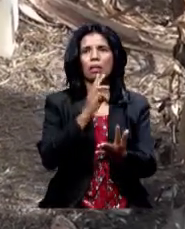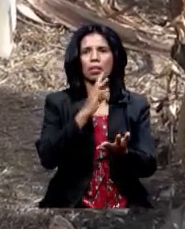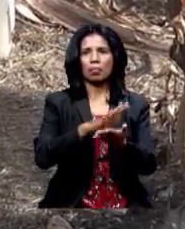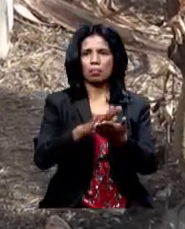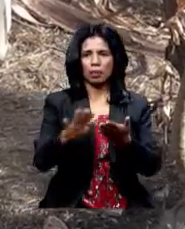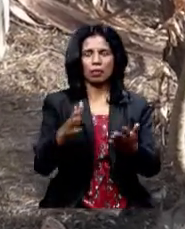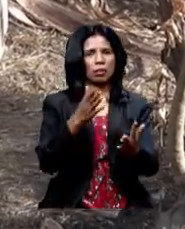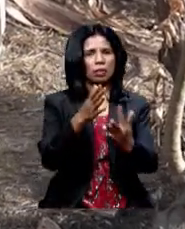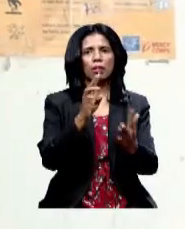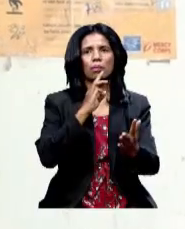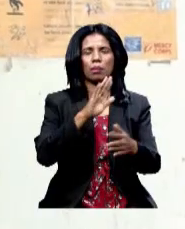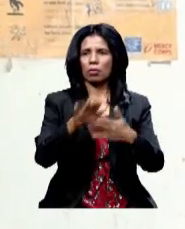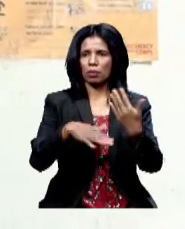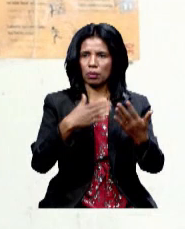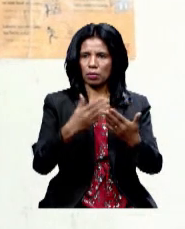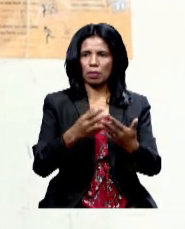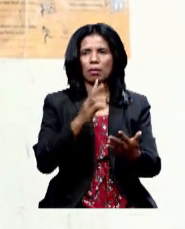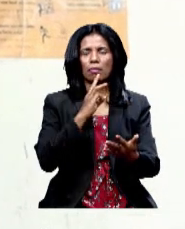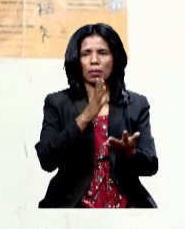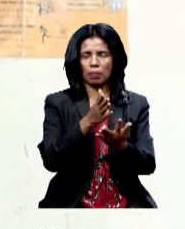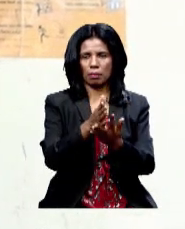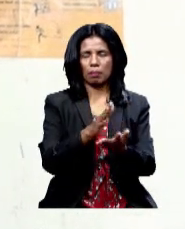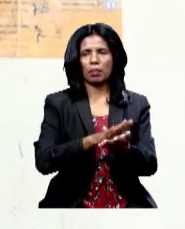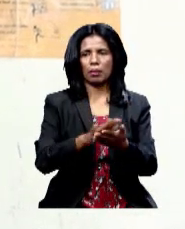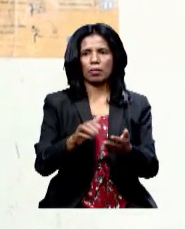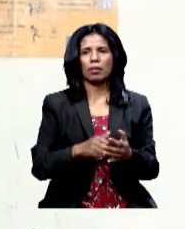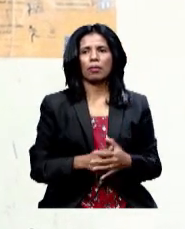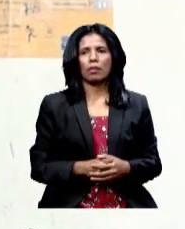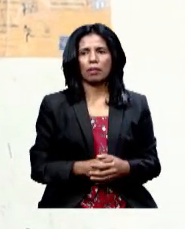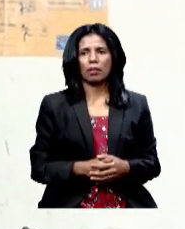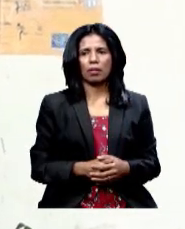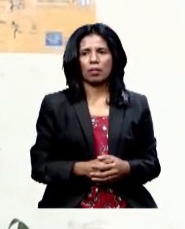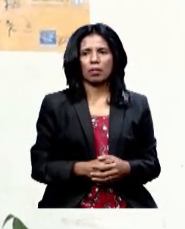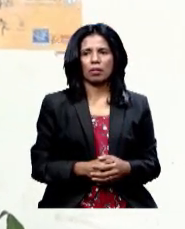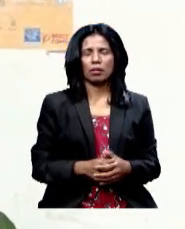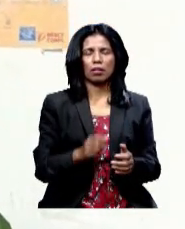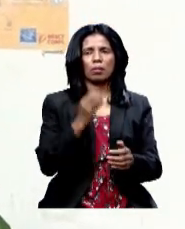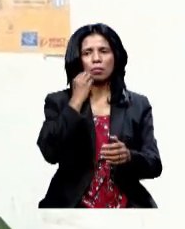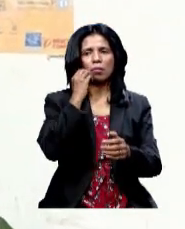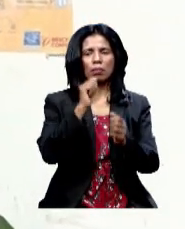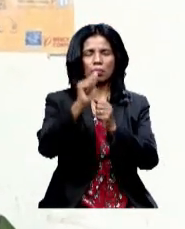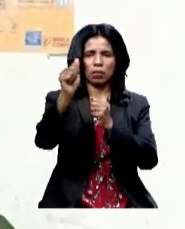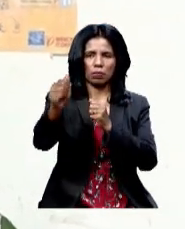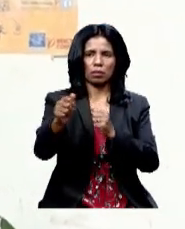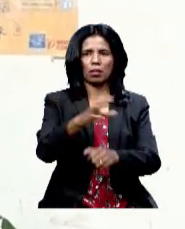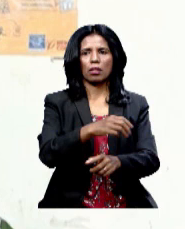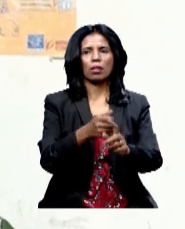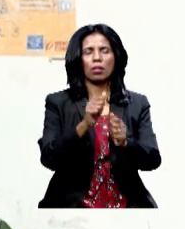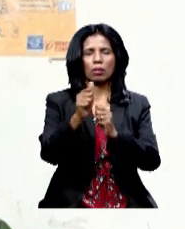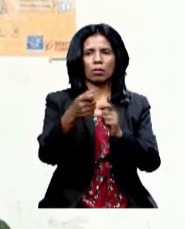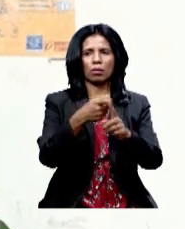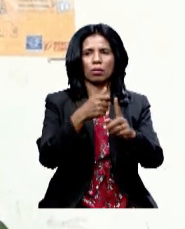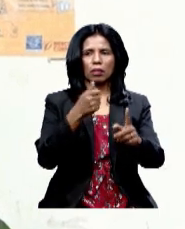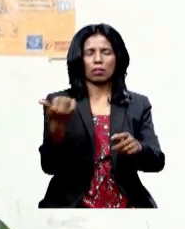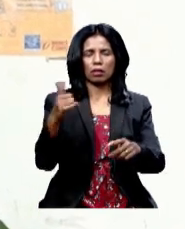asesu lewa bemos ne, mayoria asesu bemos. Mebe minoria mak sira dok sira lolong, bali urai hun, doku si kanune